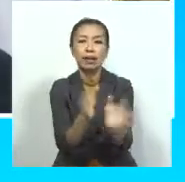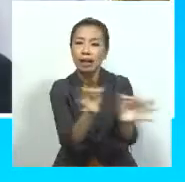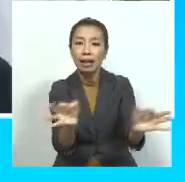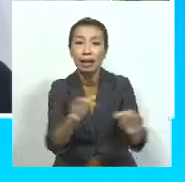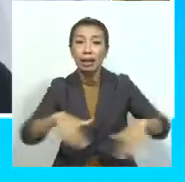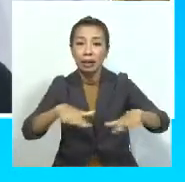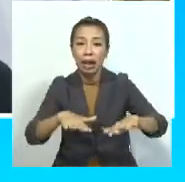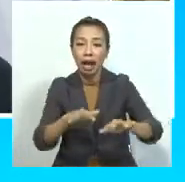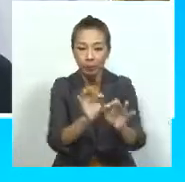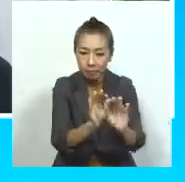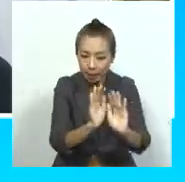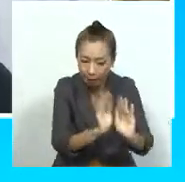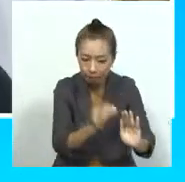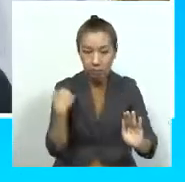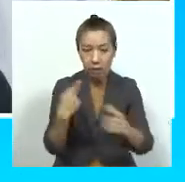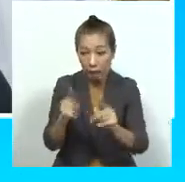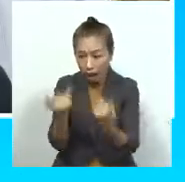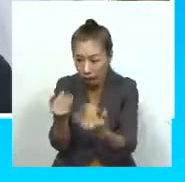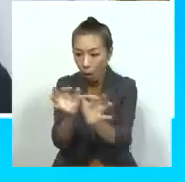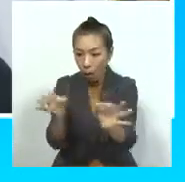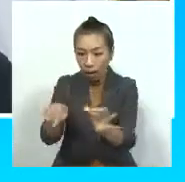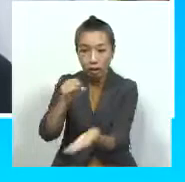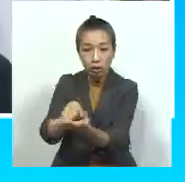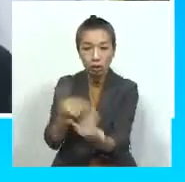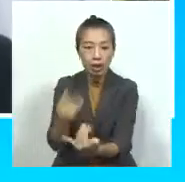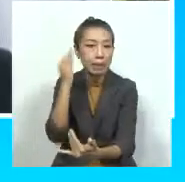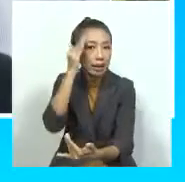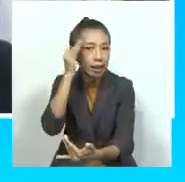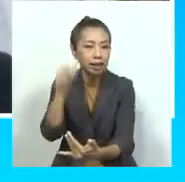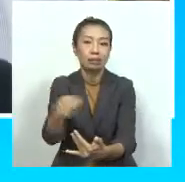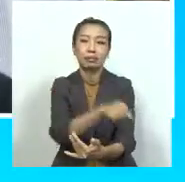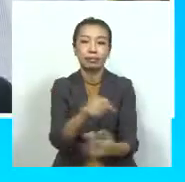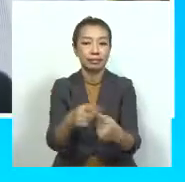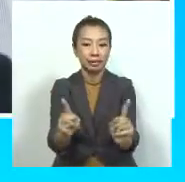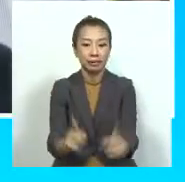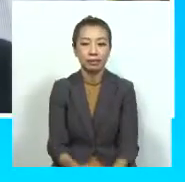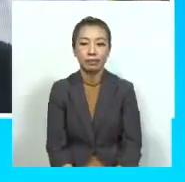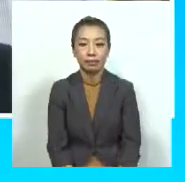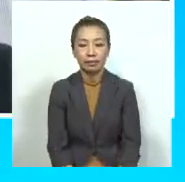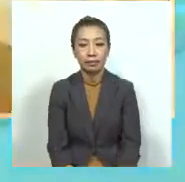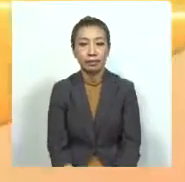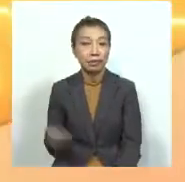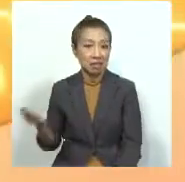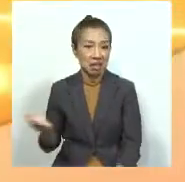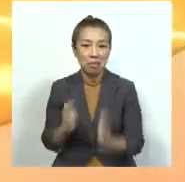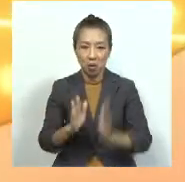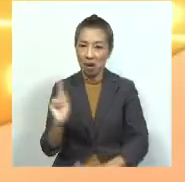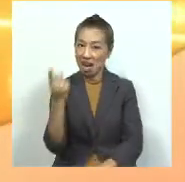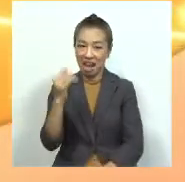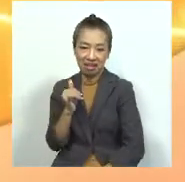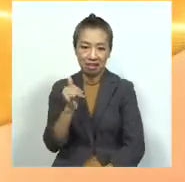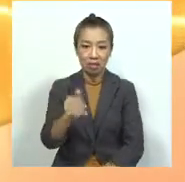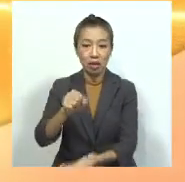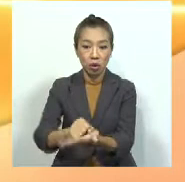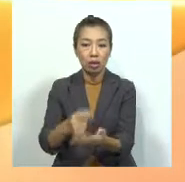ต่ว่าที่มาวันนี้เป็นเหรียญที่ระลึกก็จะไม่เหมือนกันครับ คนนี้มาเป็นคนแรกแต่ว่าต